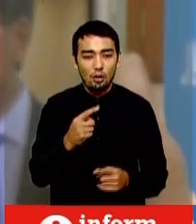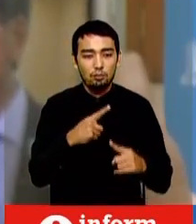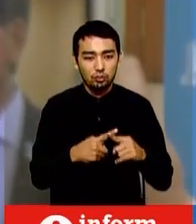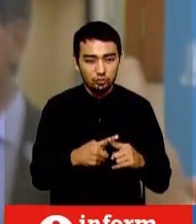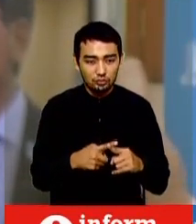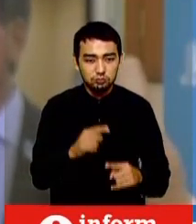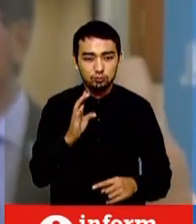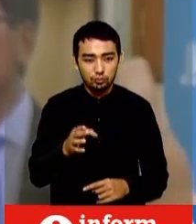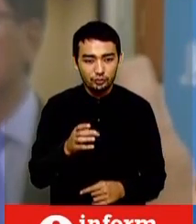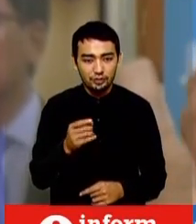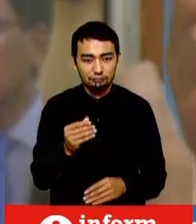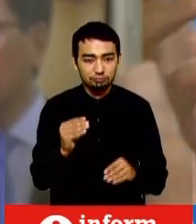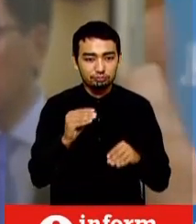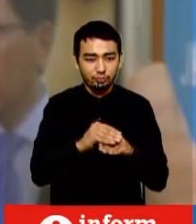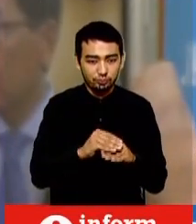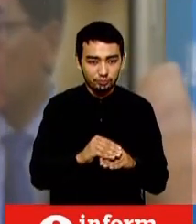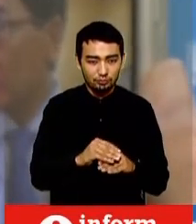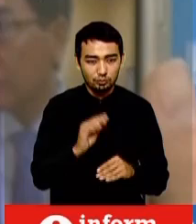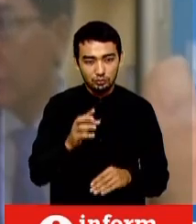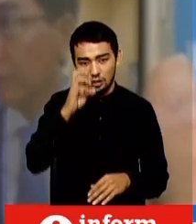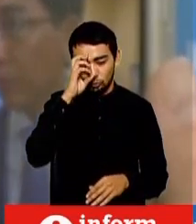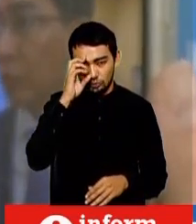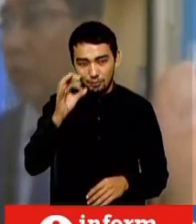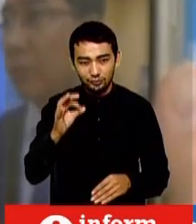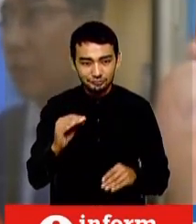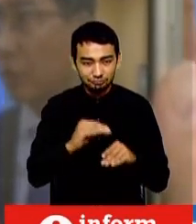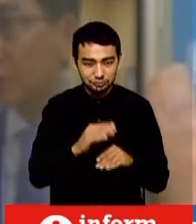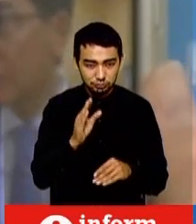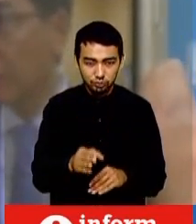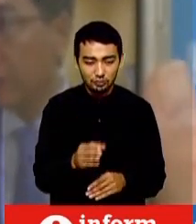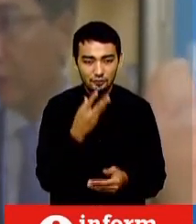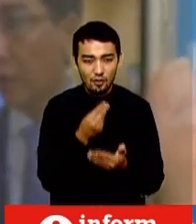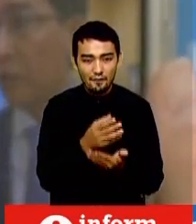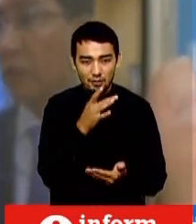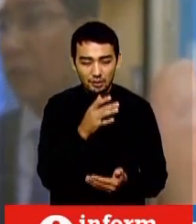вознаграждение со стороны государства, будет определенная ставка.